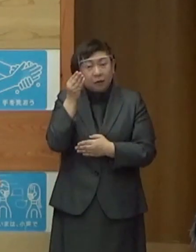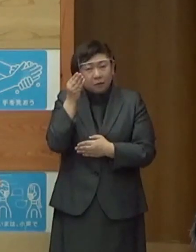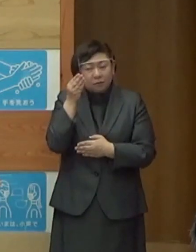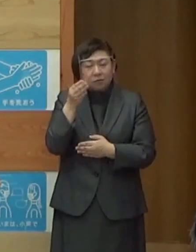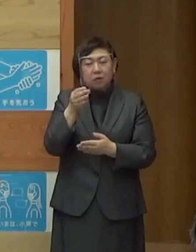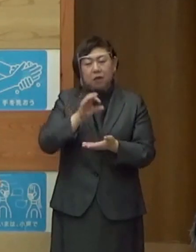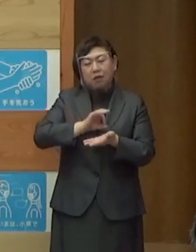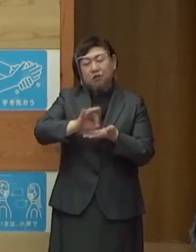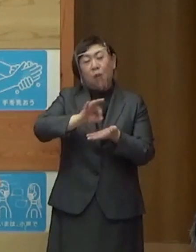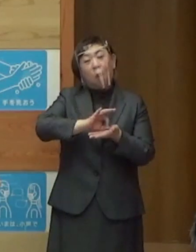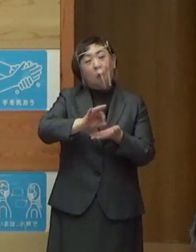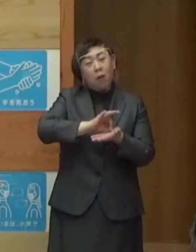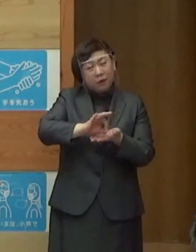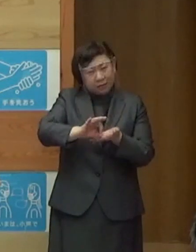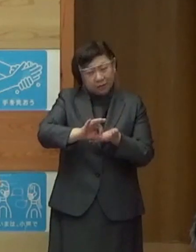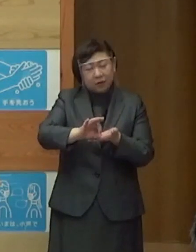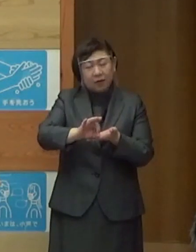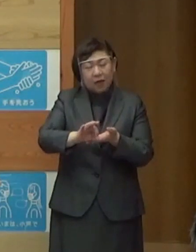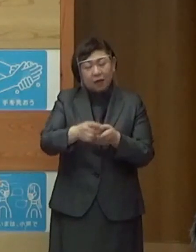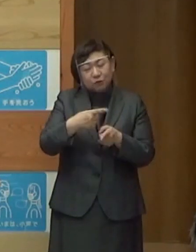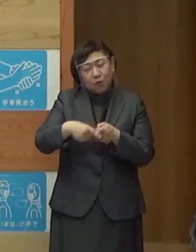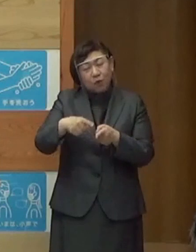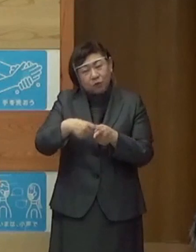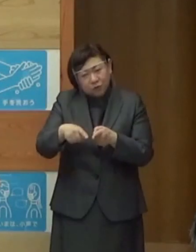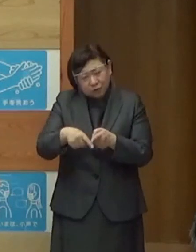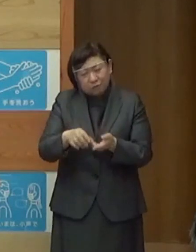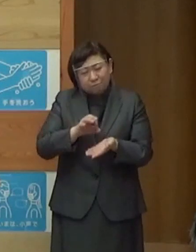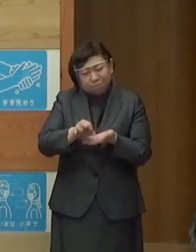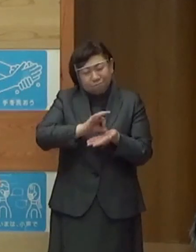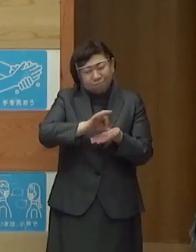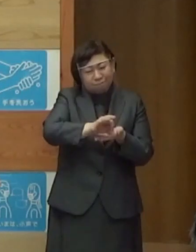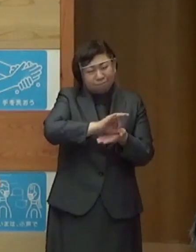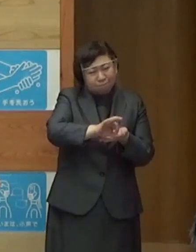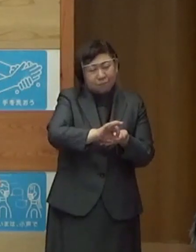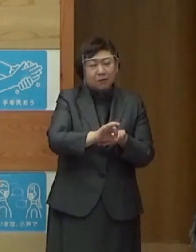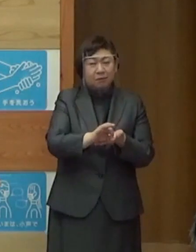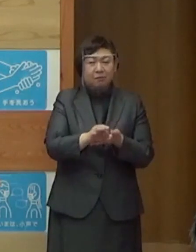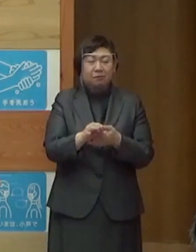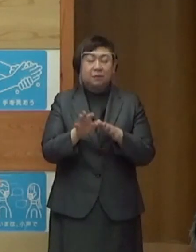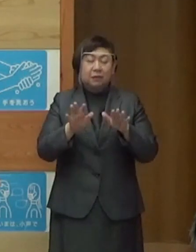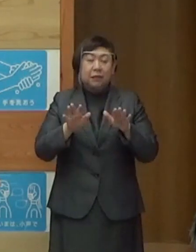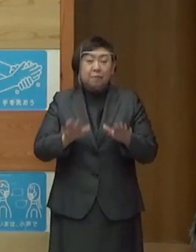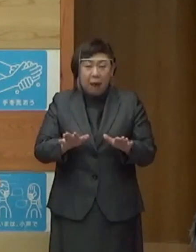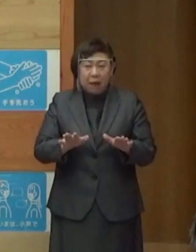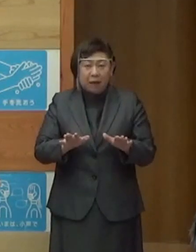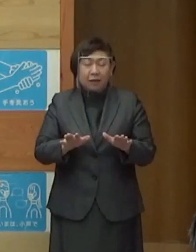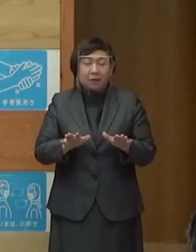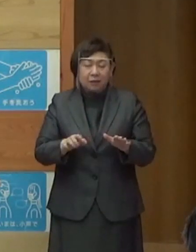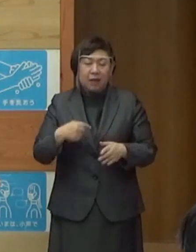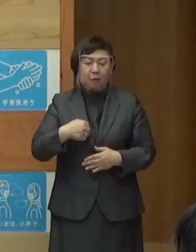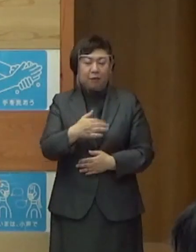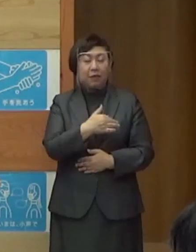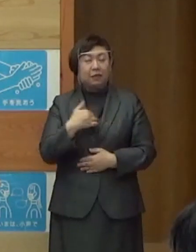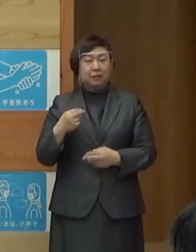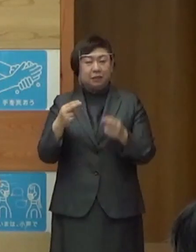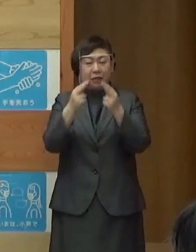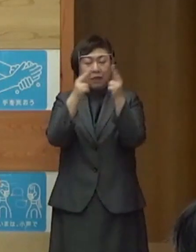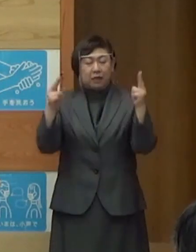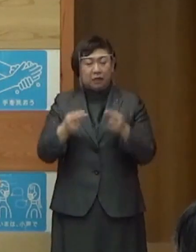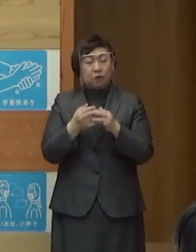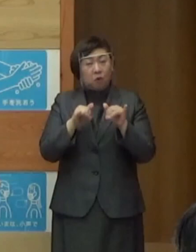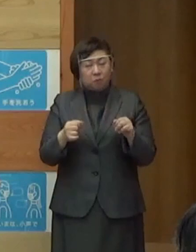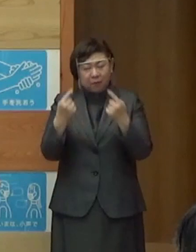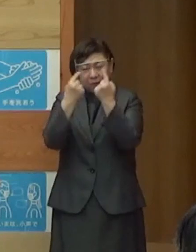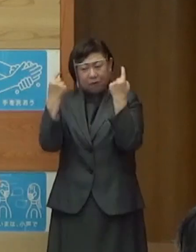消費が段階的に盛り上がっていくという今こそ、私たち道民一人一人